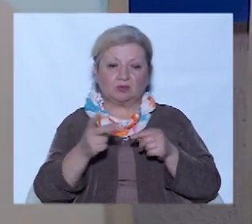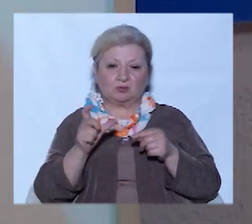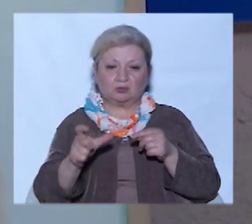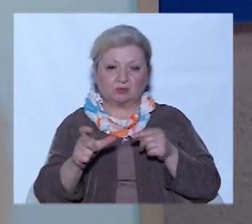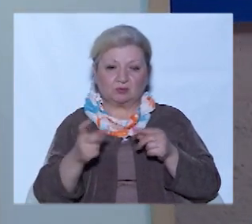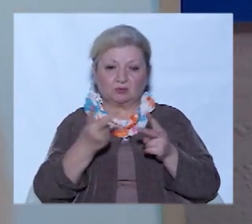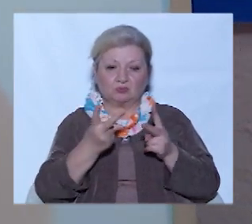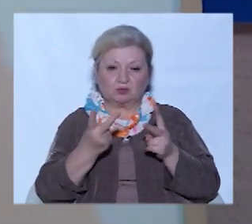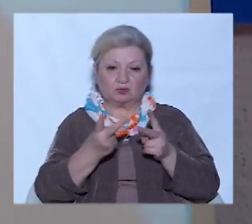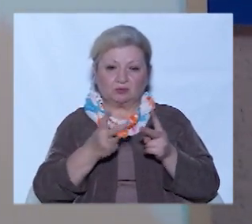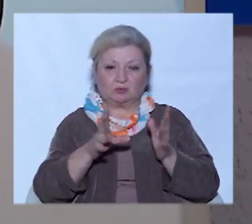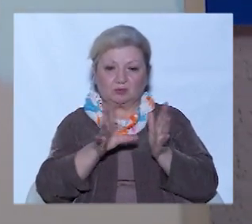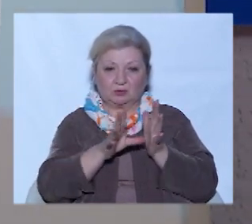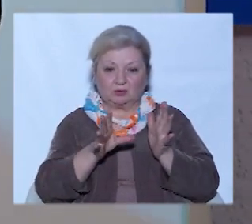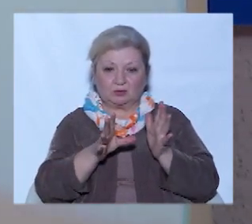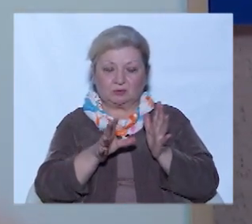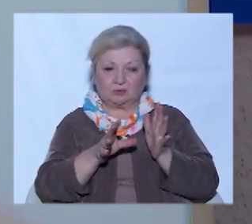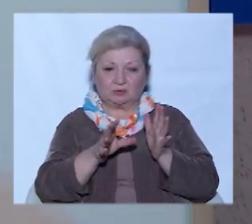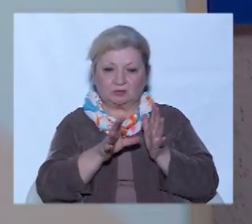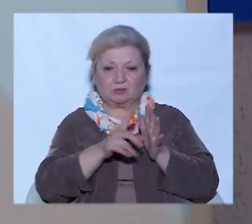მეორად კოჭაში აღძრათ ჩვენ